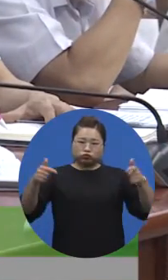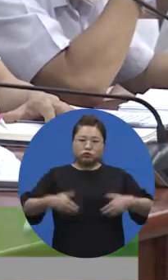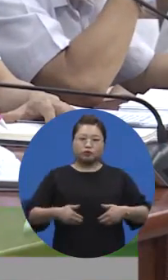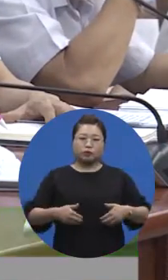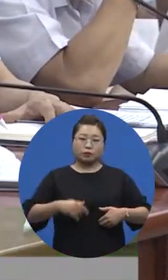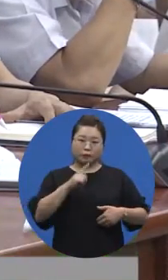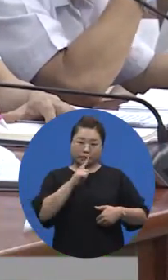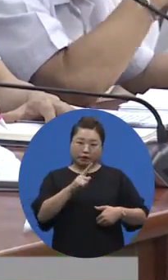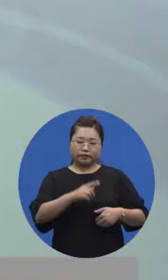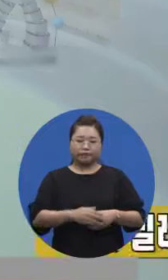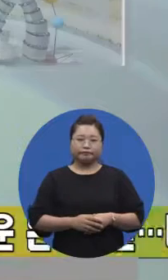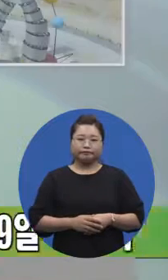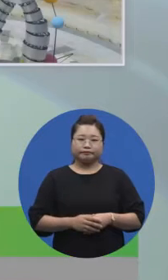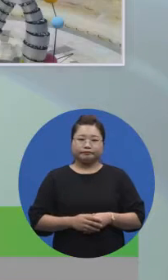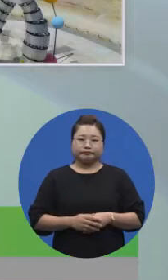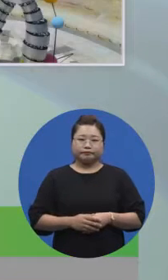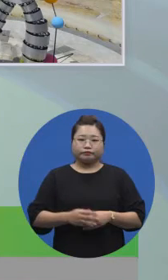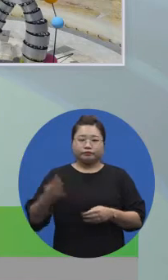말했습니다.